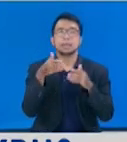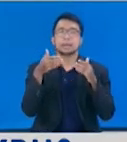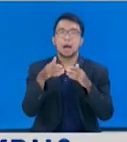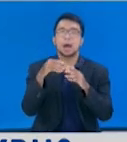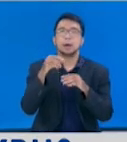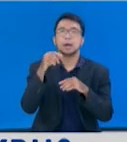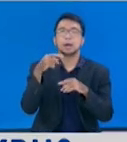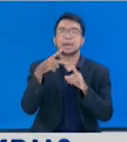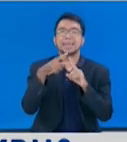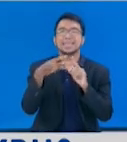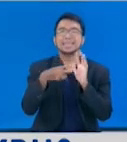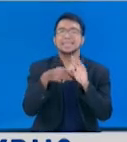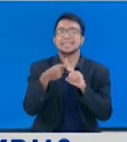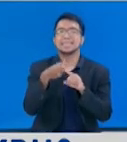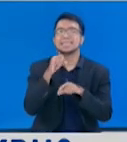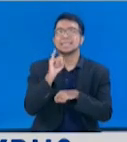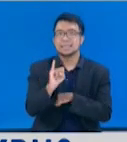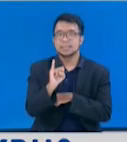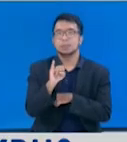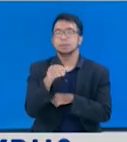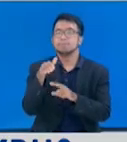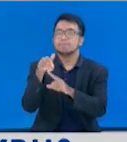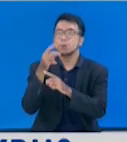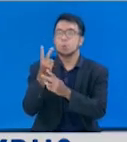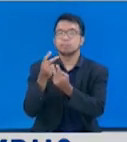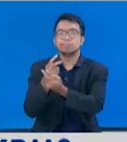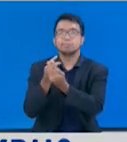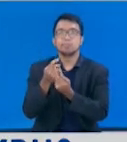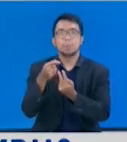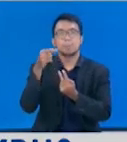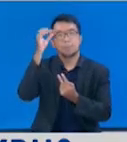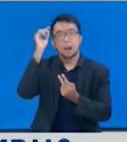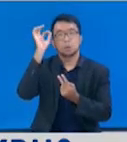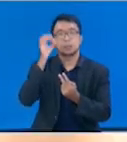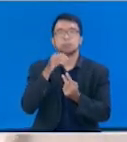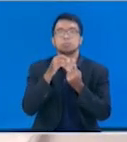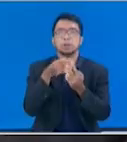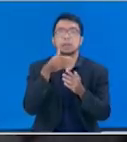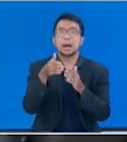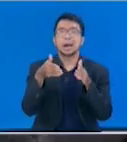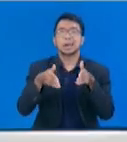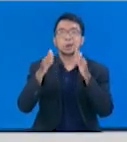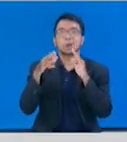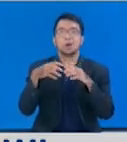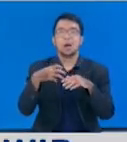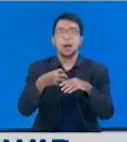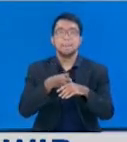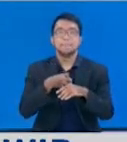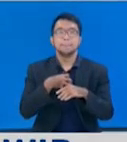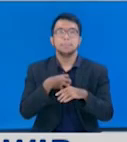Kombes Pol Hengki Haryadi. Pemanggilan kedua ini dipenuhi oleh Kapolres dan tiba di gedung Komnas HAM sejak